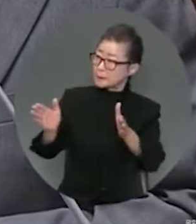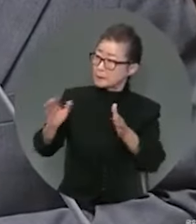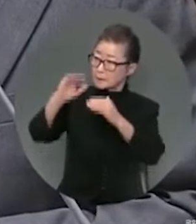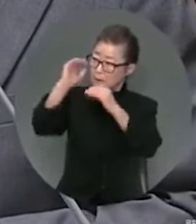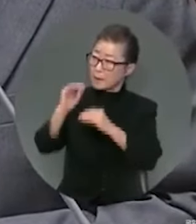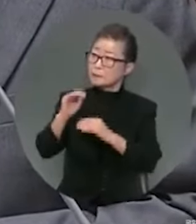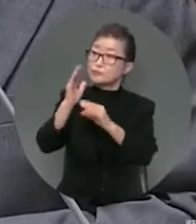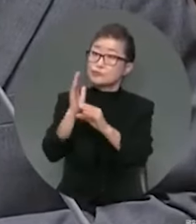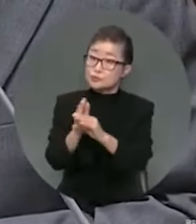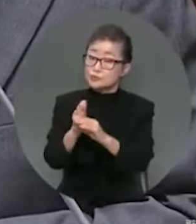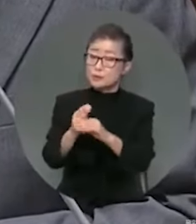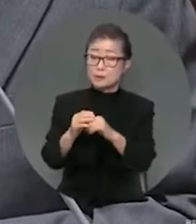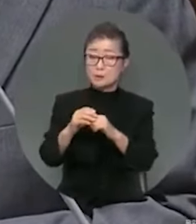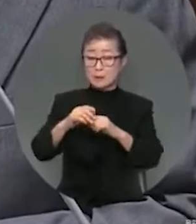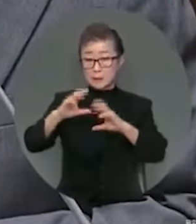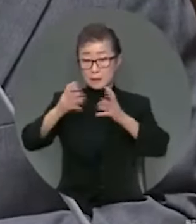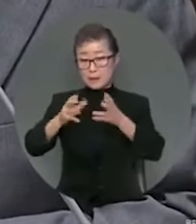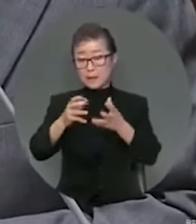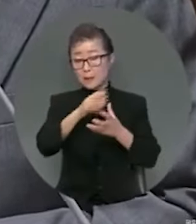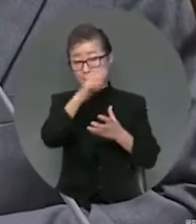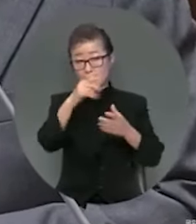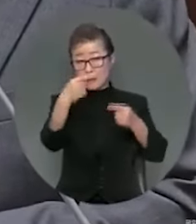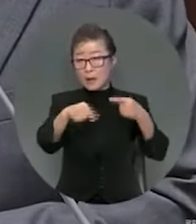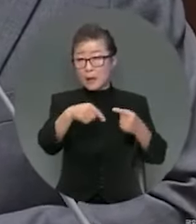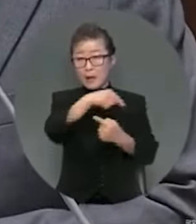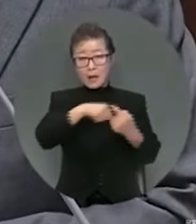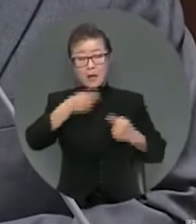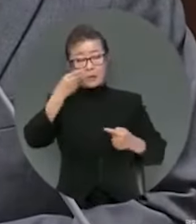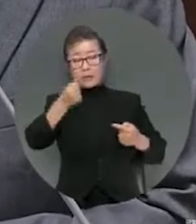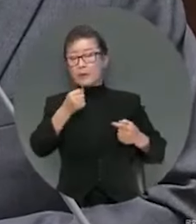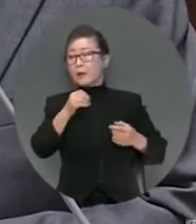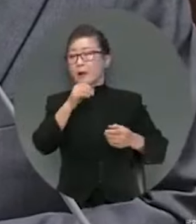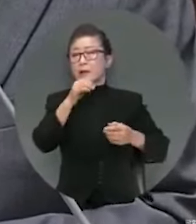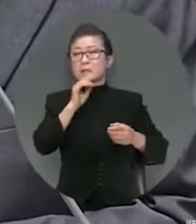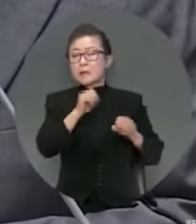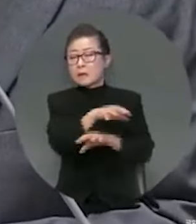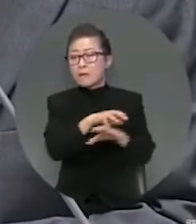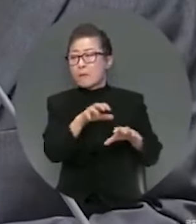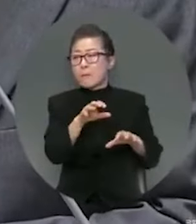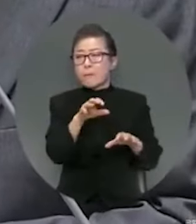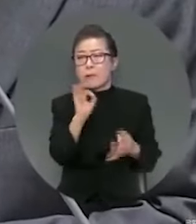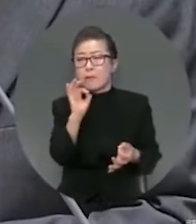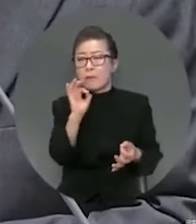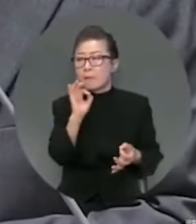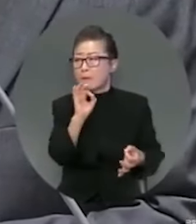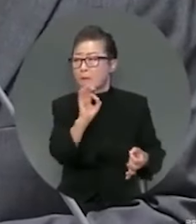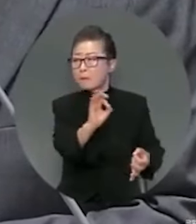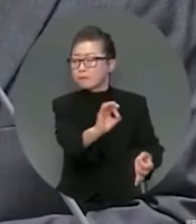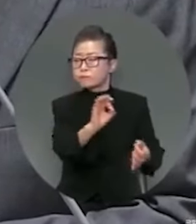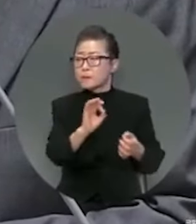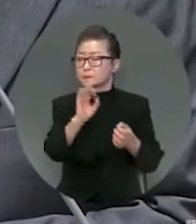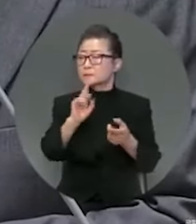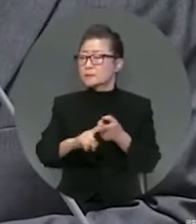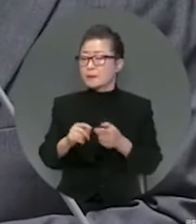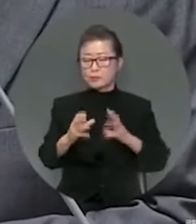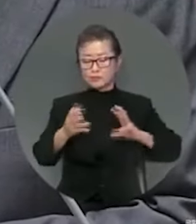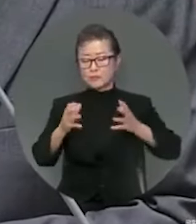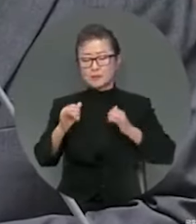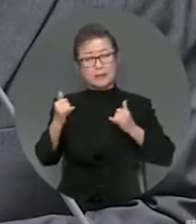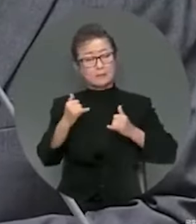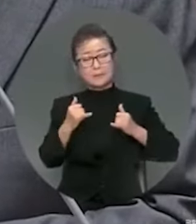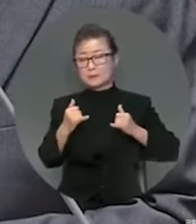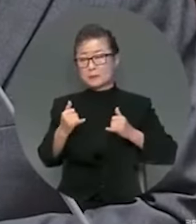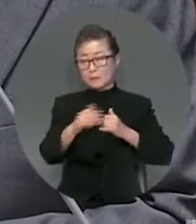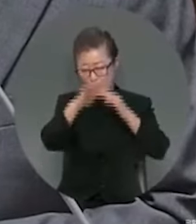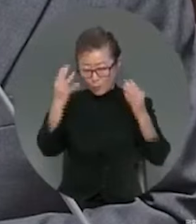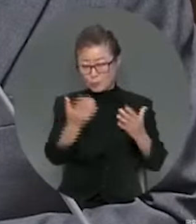과정에서 국정이 마비되는 이러한 것은 정말 우리 국민 모두에게 심대한